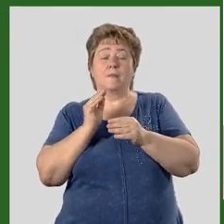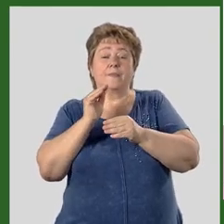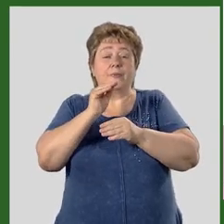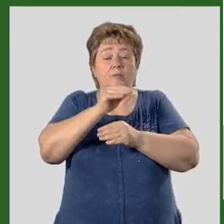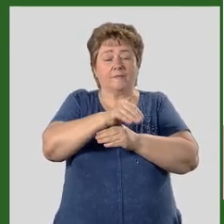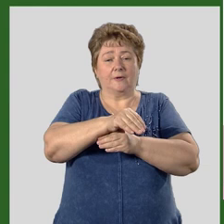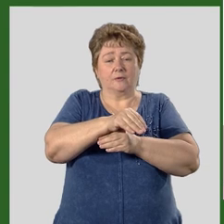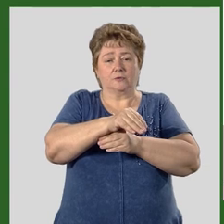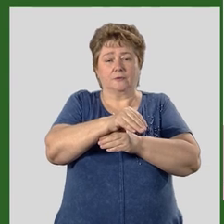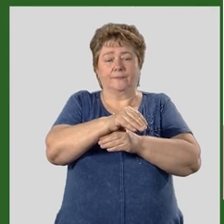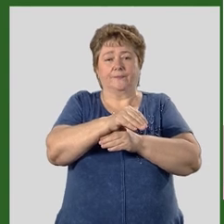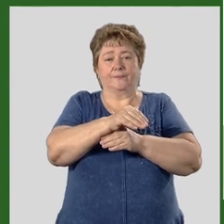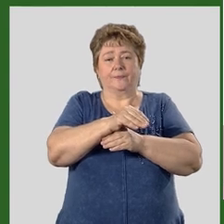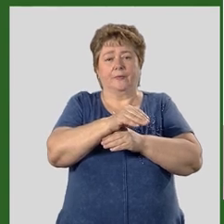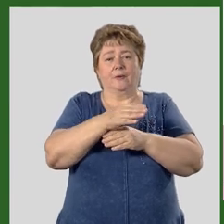прибавляются.